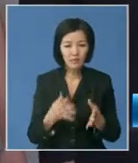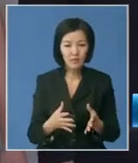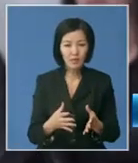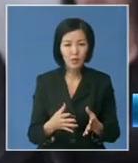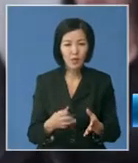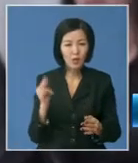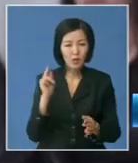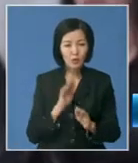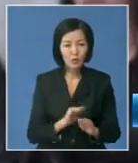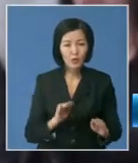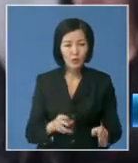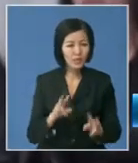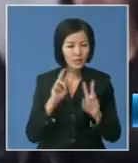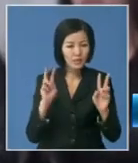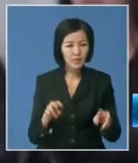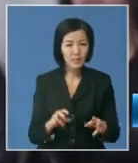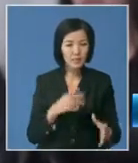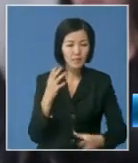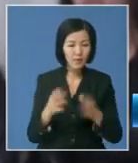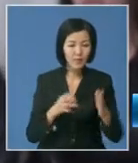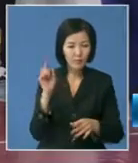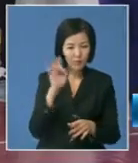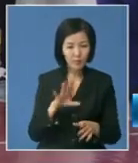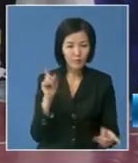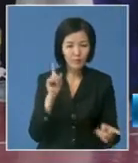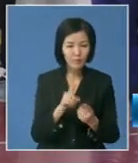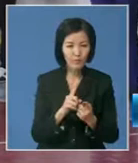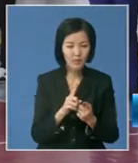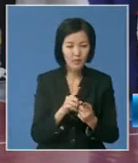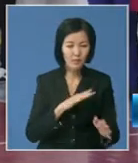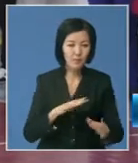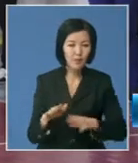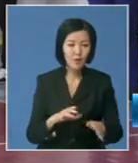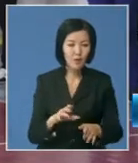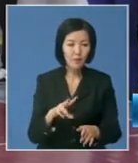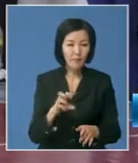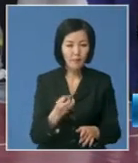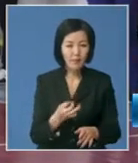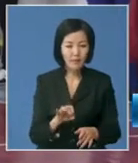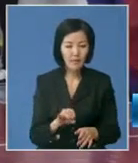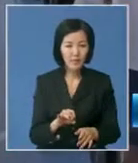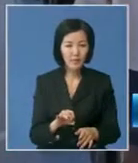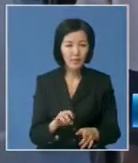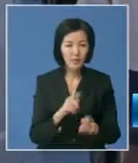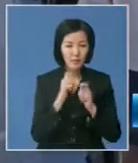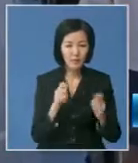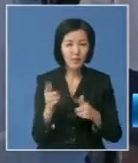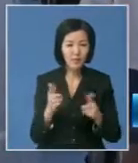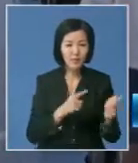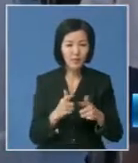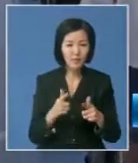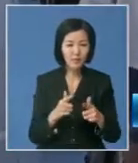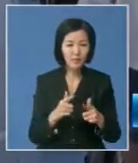сегодня и предстоит провести урок с мировым чемпионом по киокушинкай каратэ мире им сую новым такой сюрприз для них подготовили